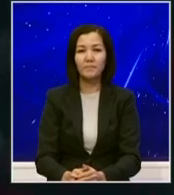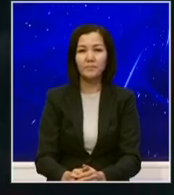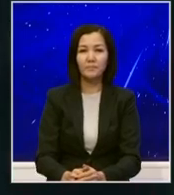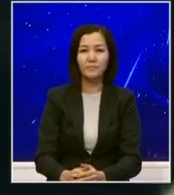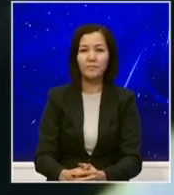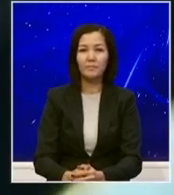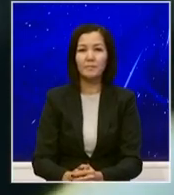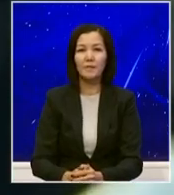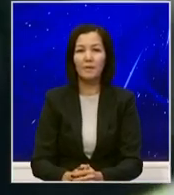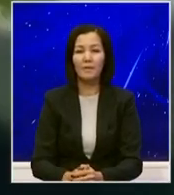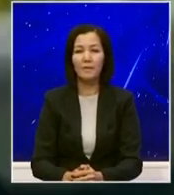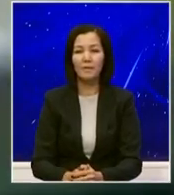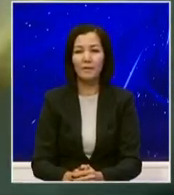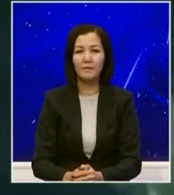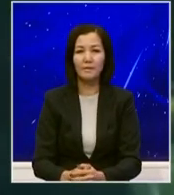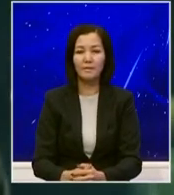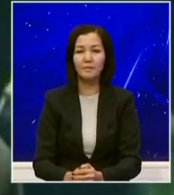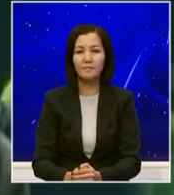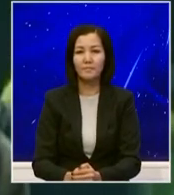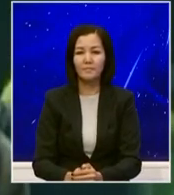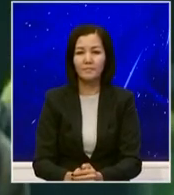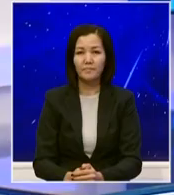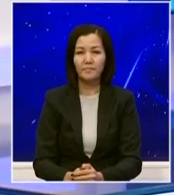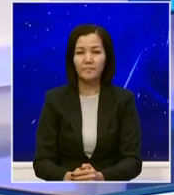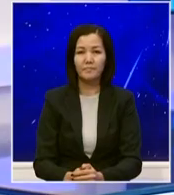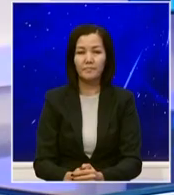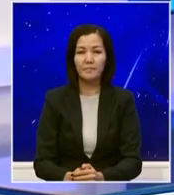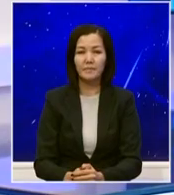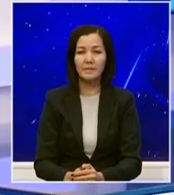ақпараттарымен дайындаған Елдана Серікбайқызы, жетісу телеарнасы.